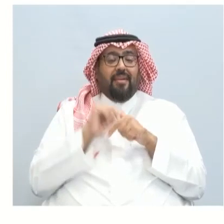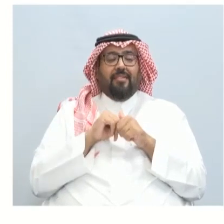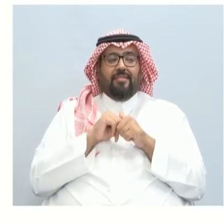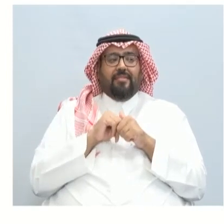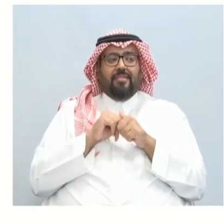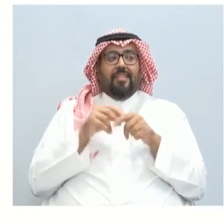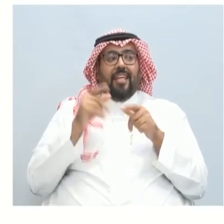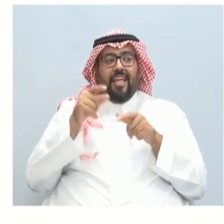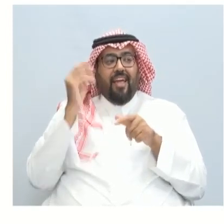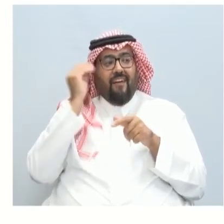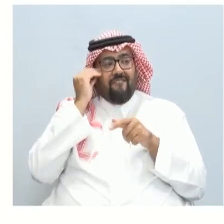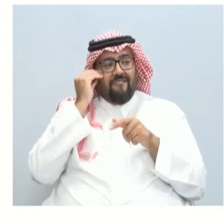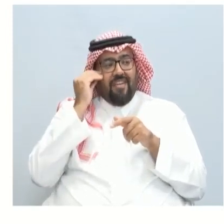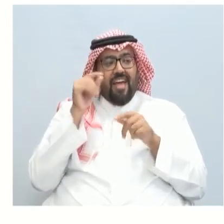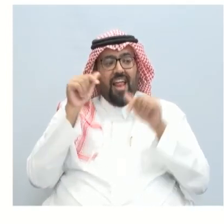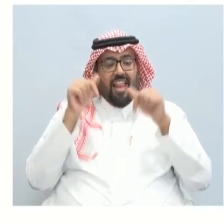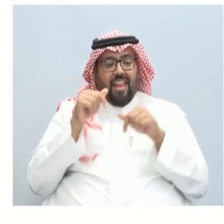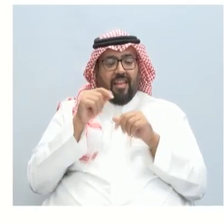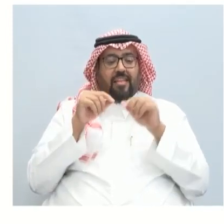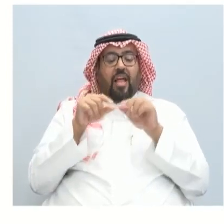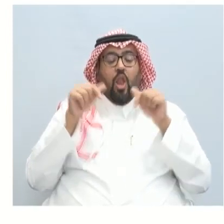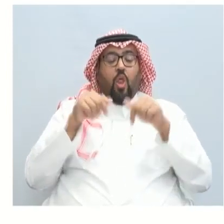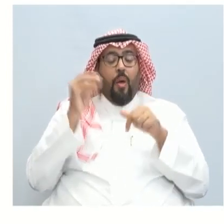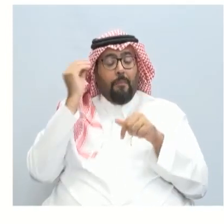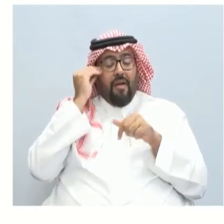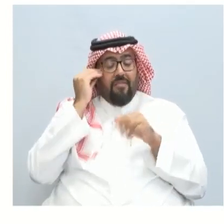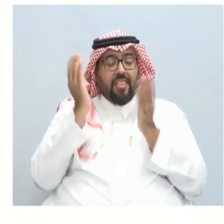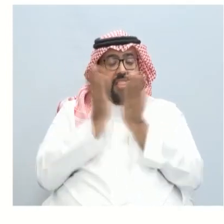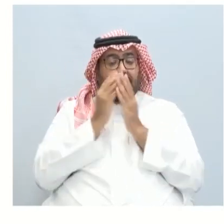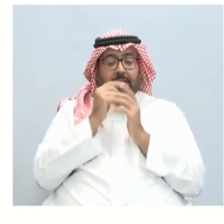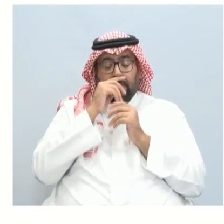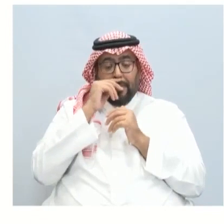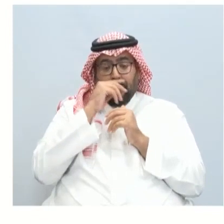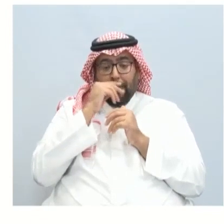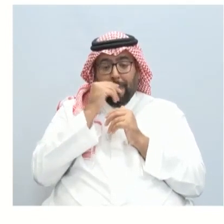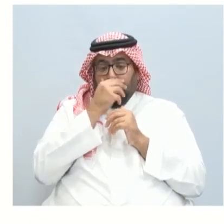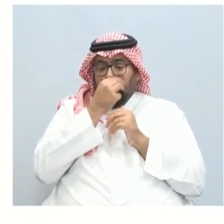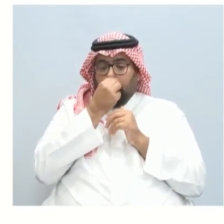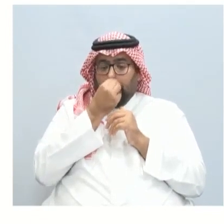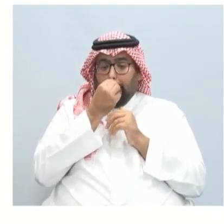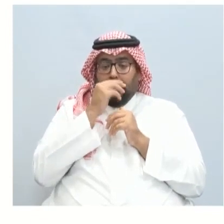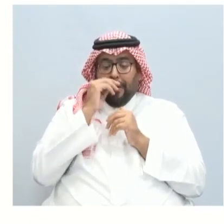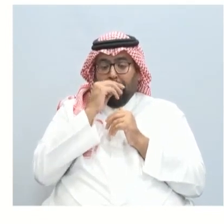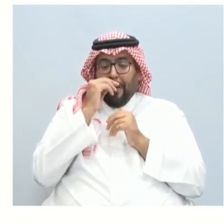ما سوف نتعرف عليه في هذه اليوم وفي هذا اليوم في هذا الدرس اذا ابنائي